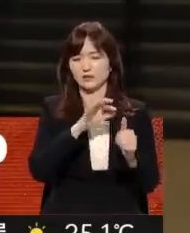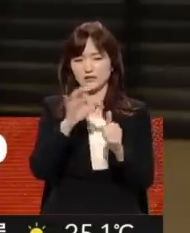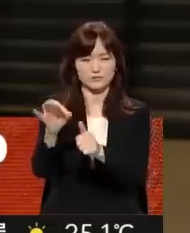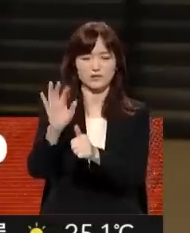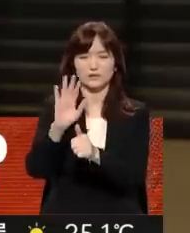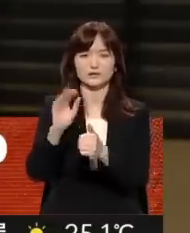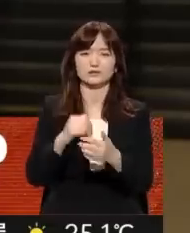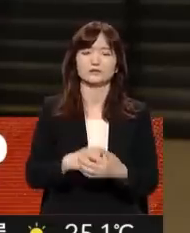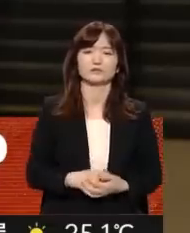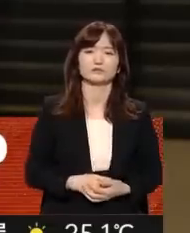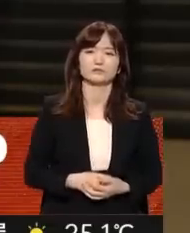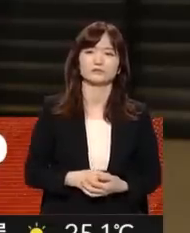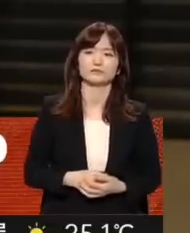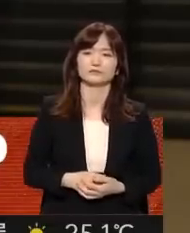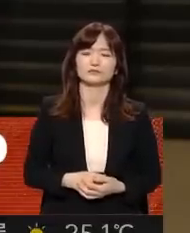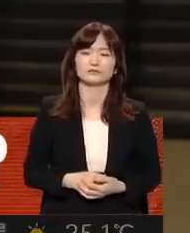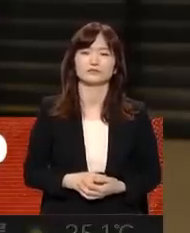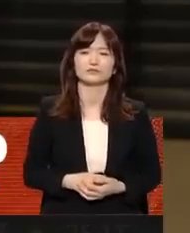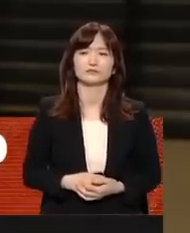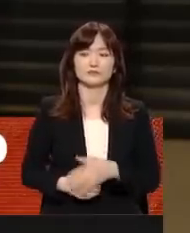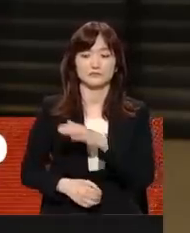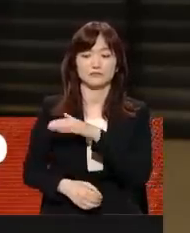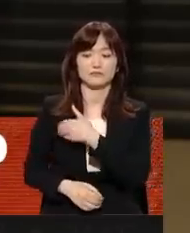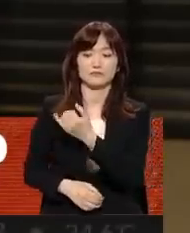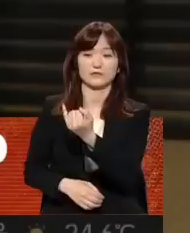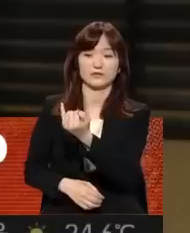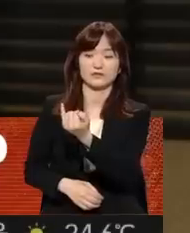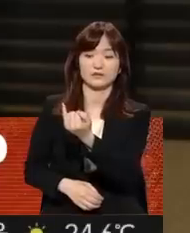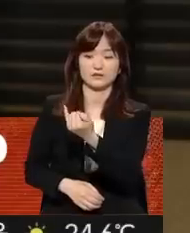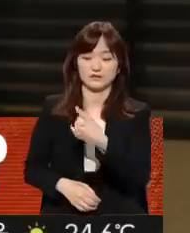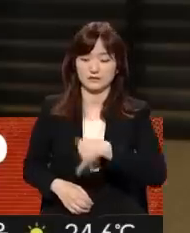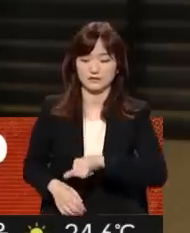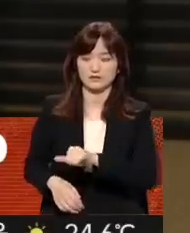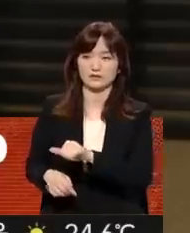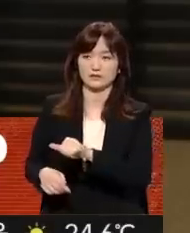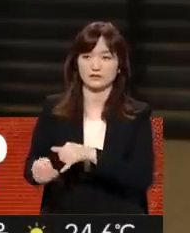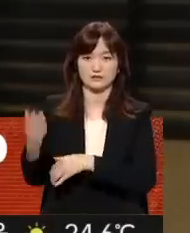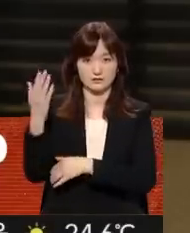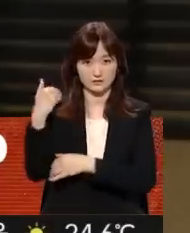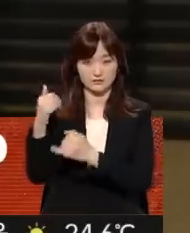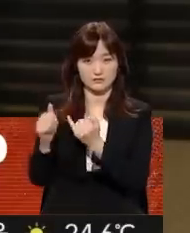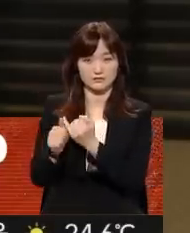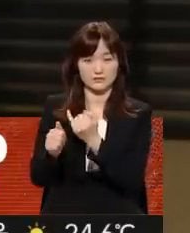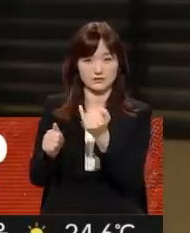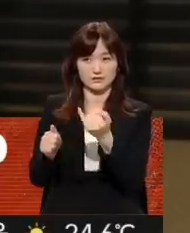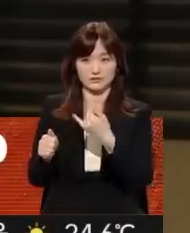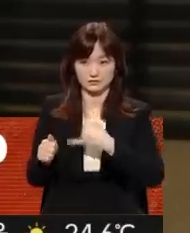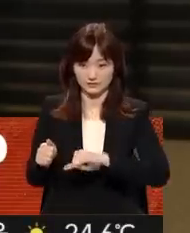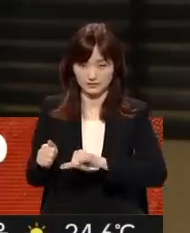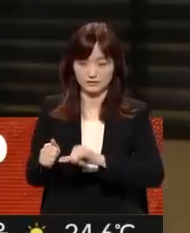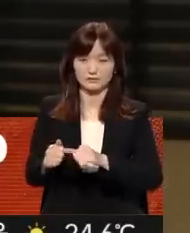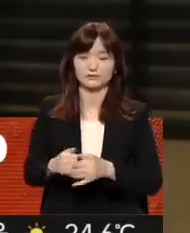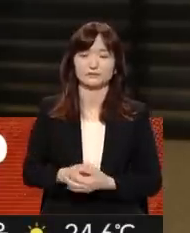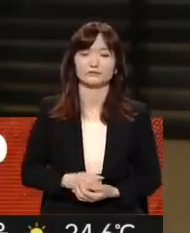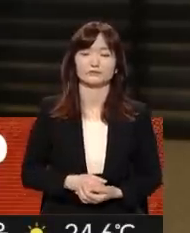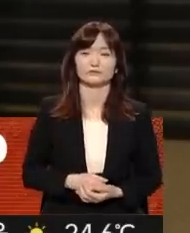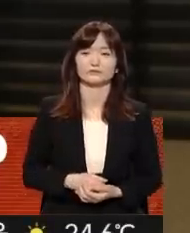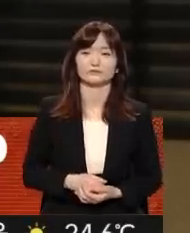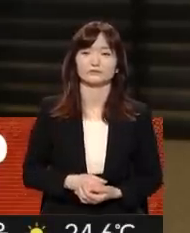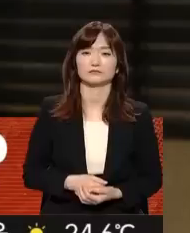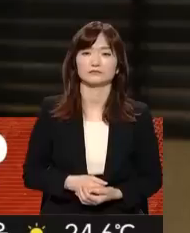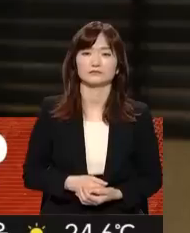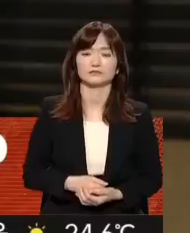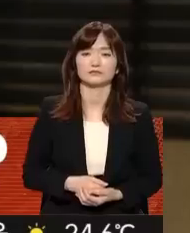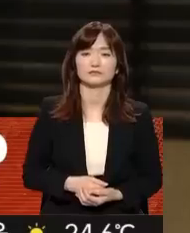보입니다. 그러면 뭐 내연녀가 한 아이들하고 전처가 난 아이들 사실은 전처